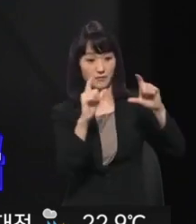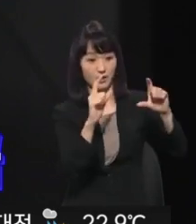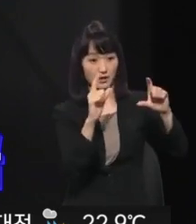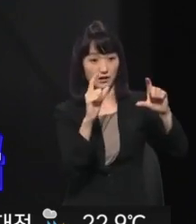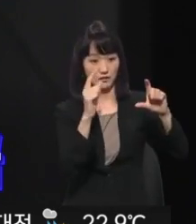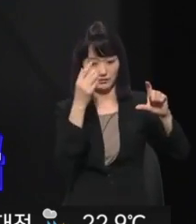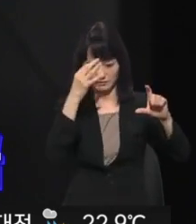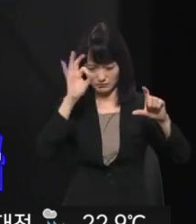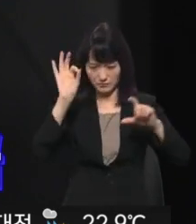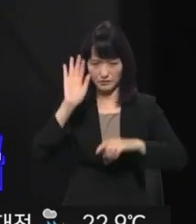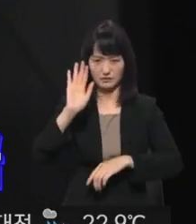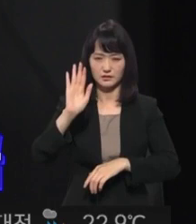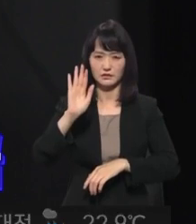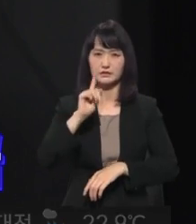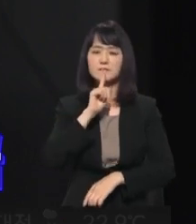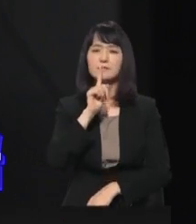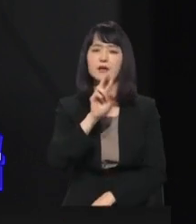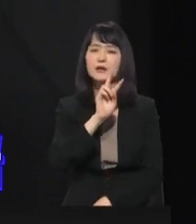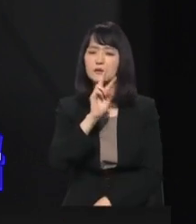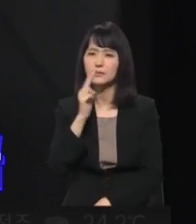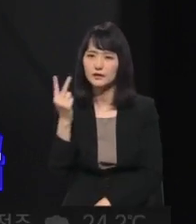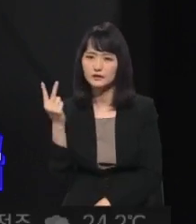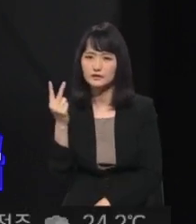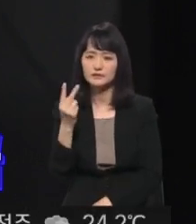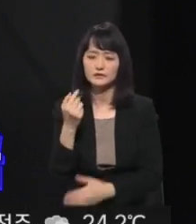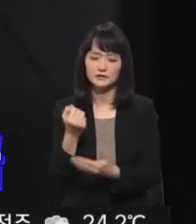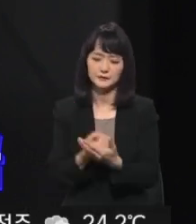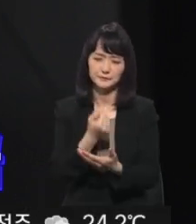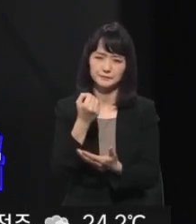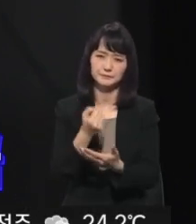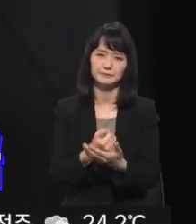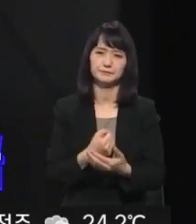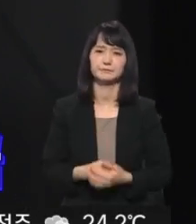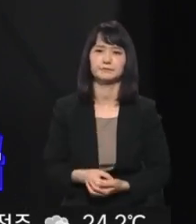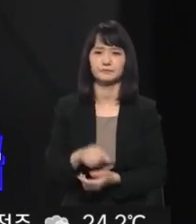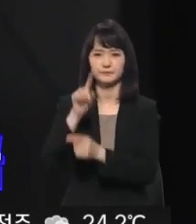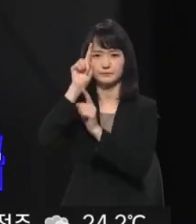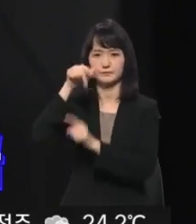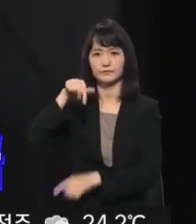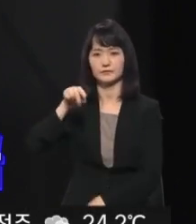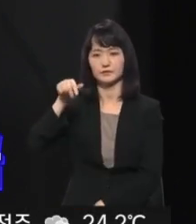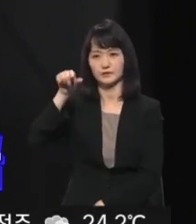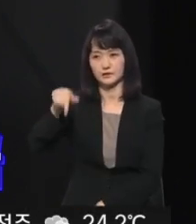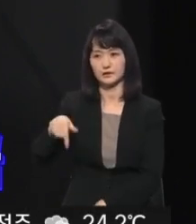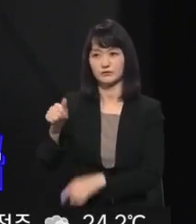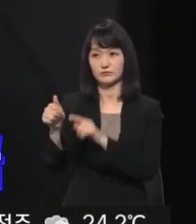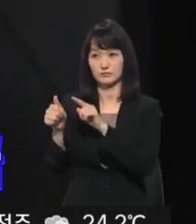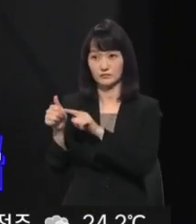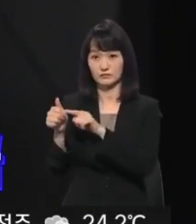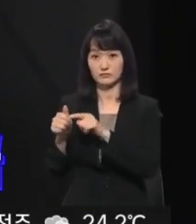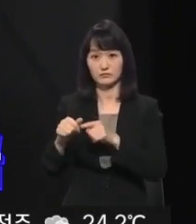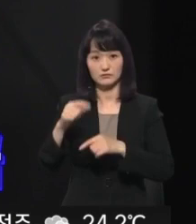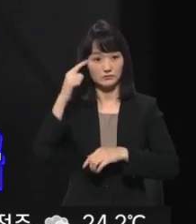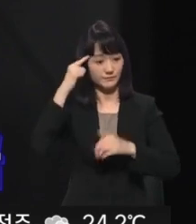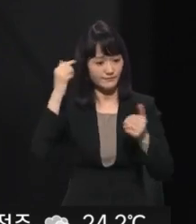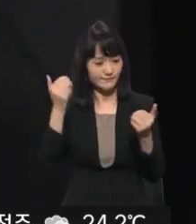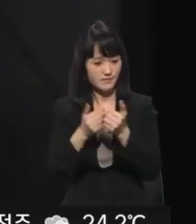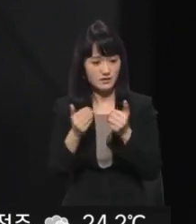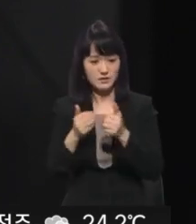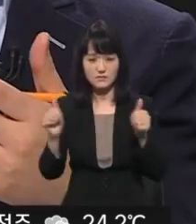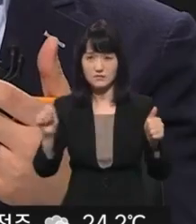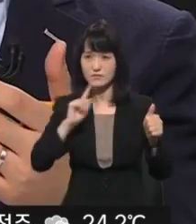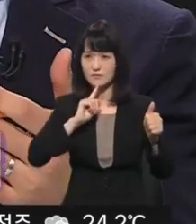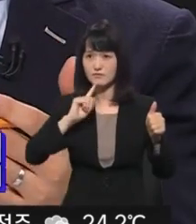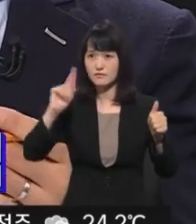굉장히 어 심각하다는 생각이 들고요 이 같은 이준석 대표가 뭐 지금 계속 가처분을 추가로 내고 있잖아요 그리고 이후에도 계속